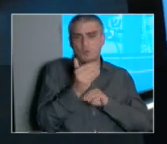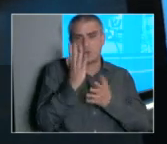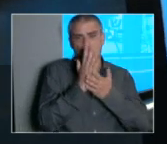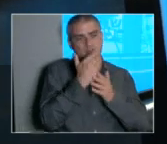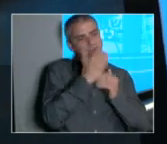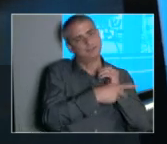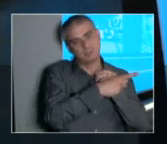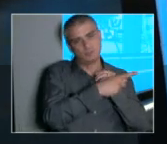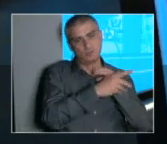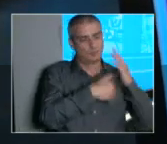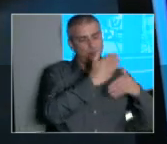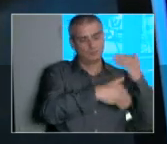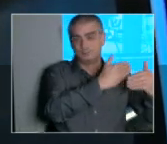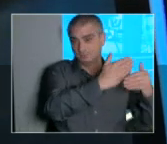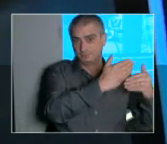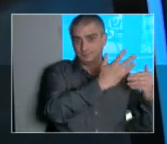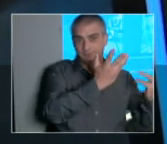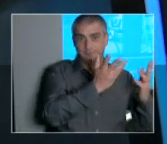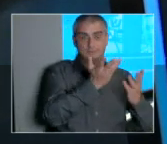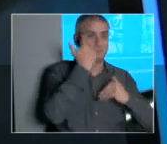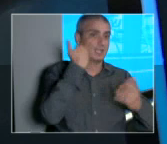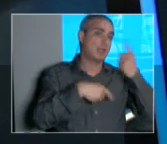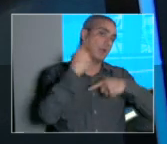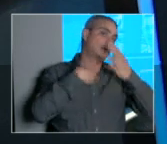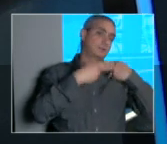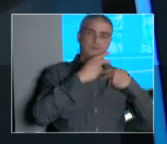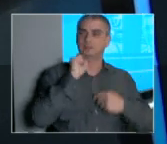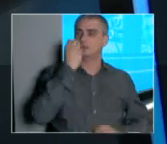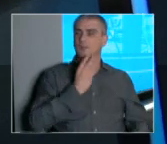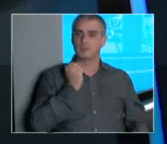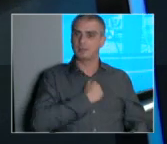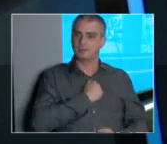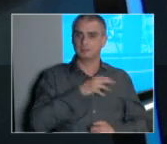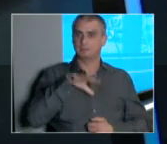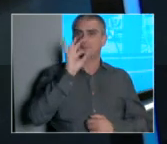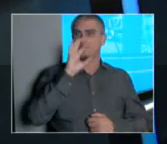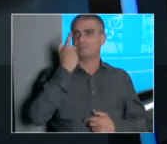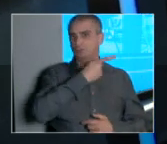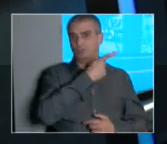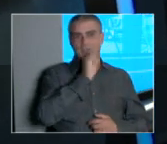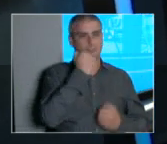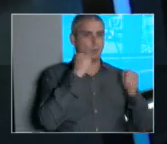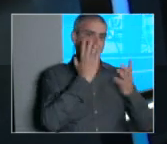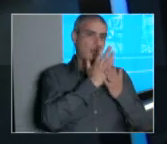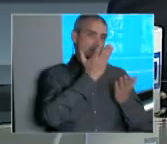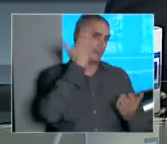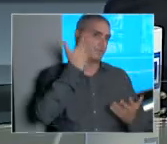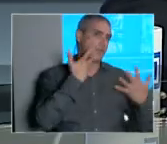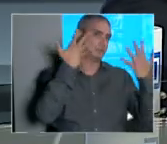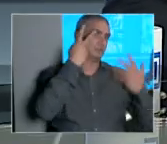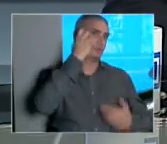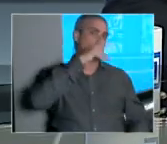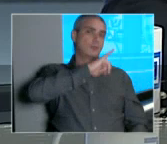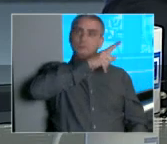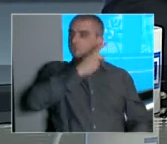כבר סיימו את הגל, הם כבר מתקדמים לעבר אולי, ובציונות הדתית לאט לאט מגלים את מה שבציבור החילוני אולי לפני 20 שנה. אבל אני